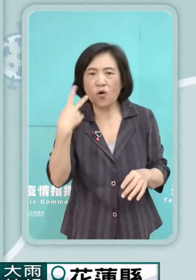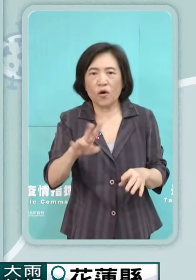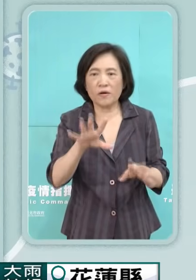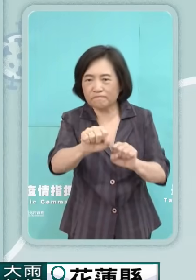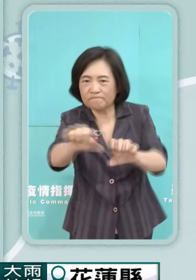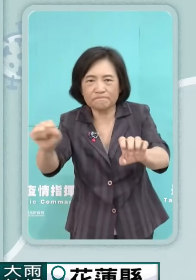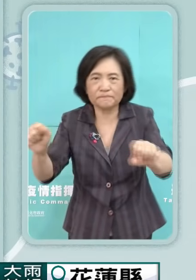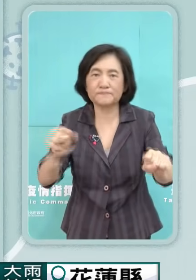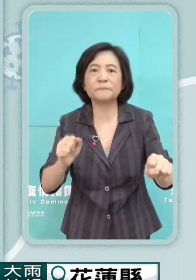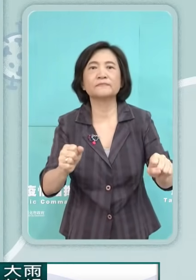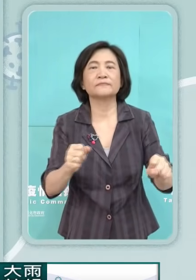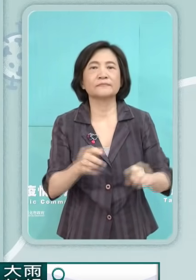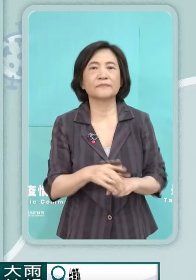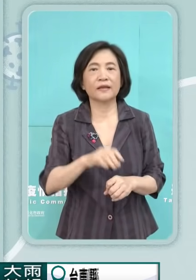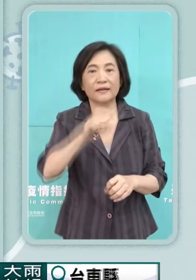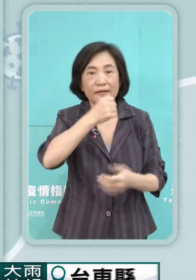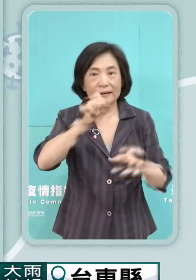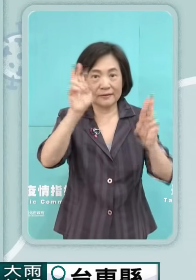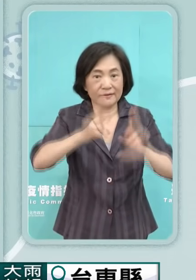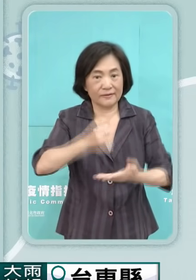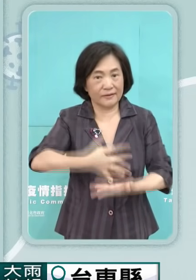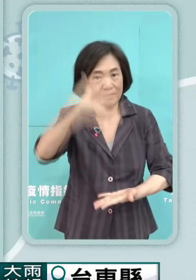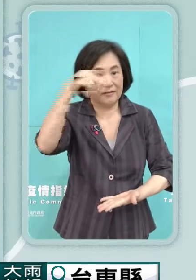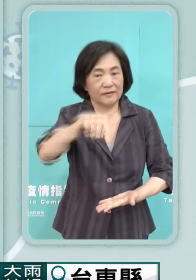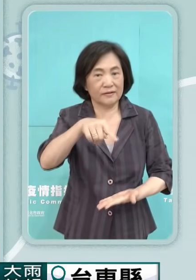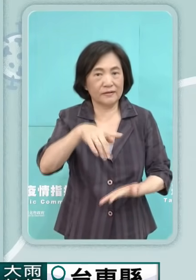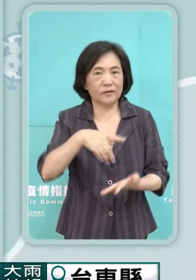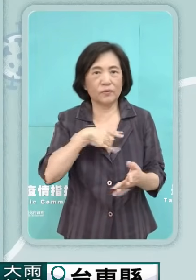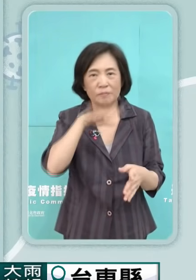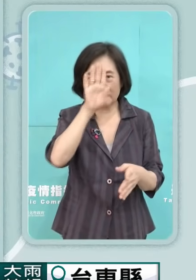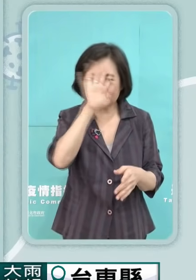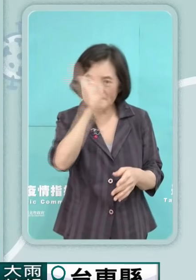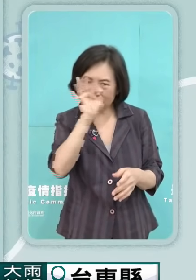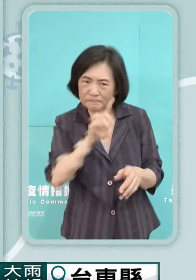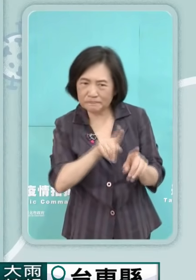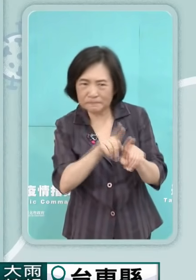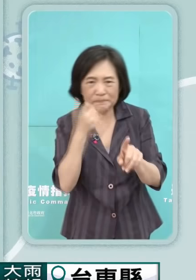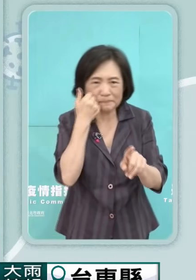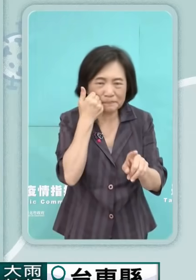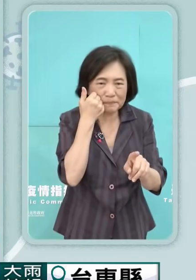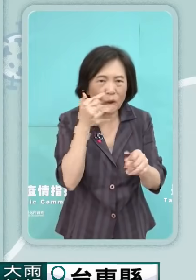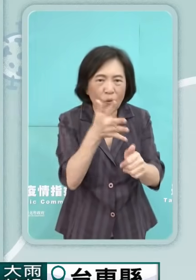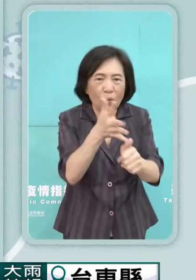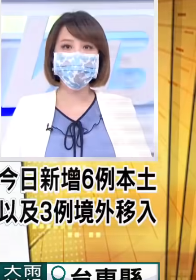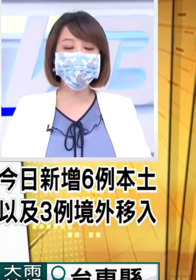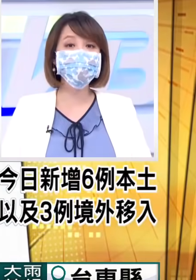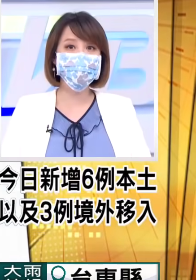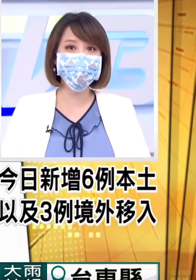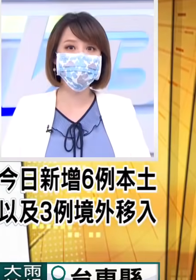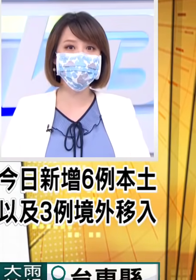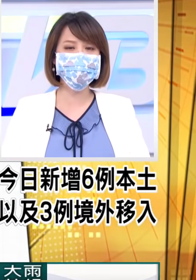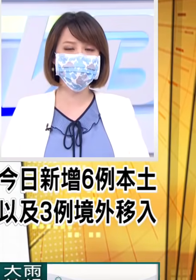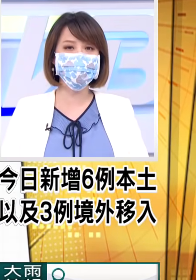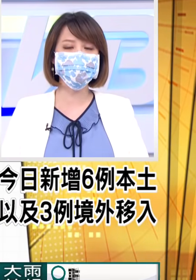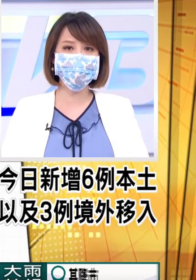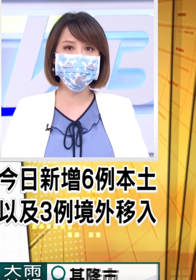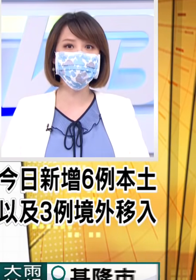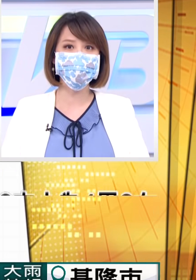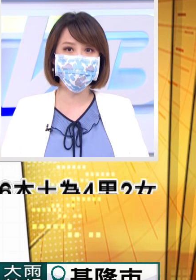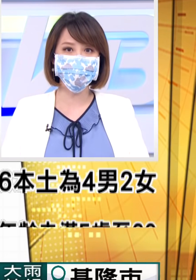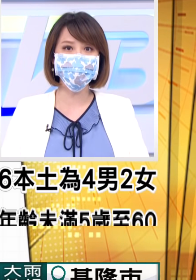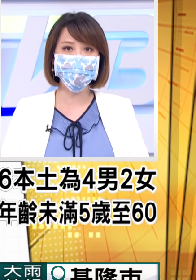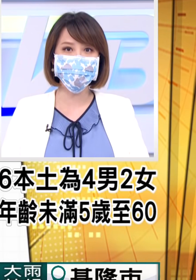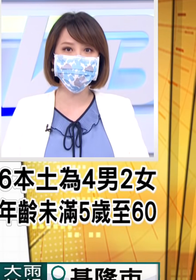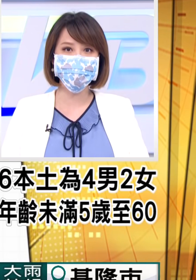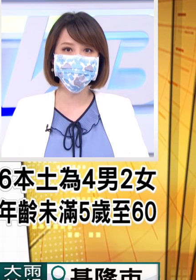上从头到尾我们在整个疫调上面都是有掌握，大概是这样。 新北市在新增